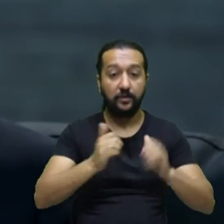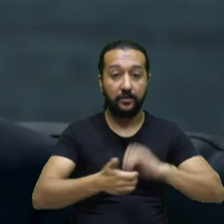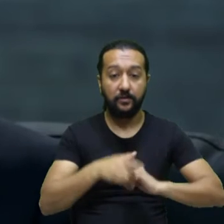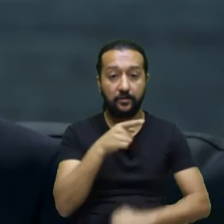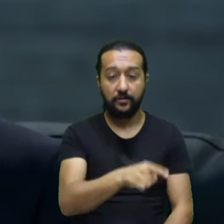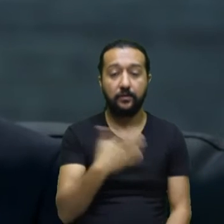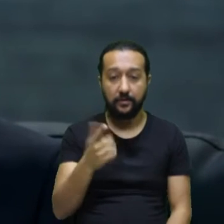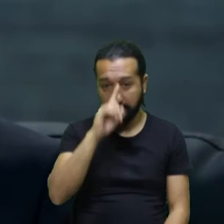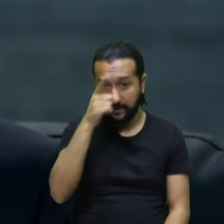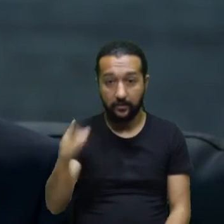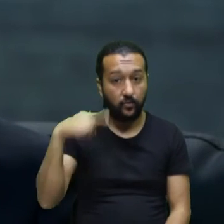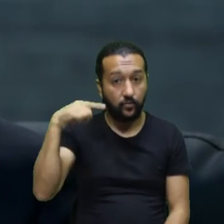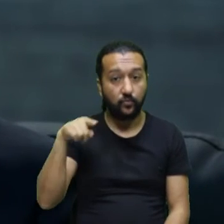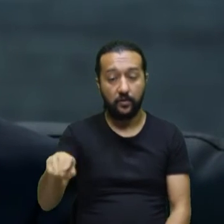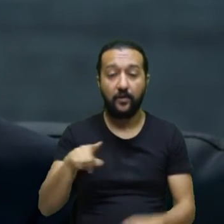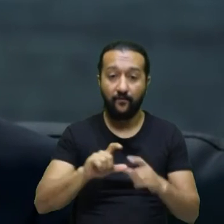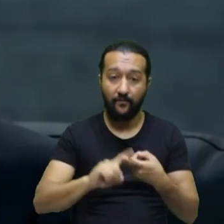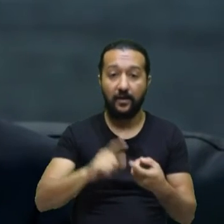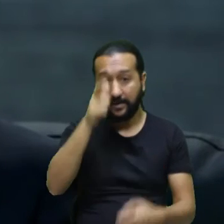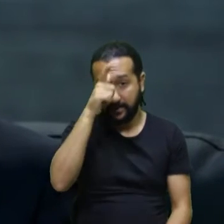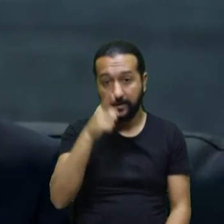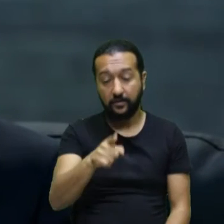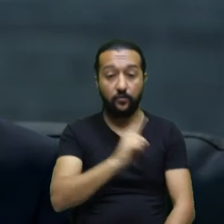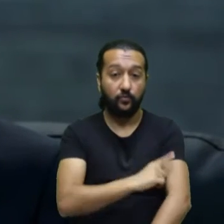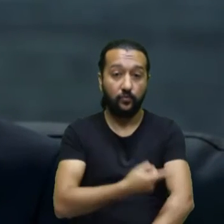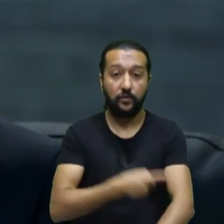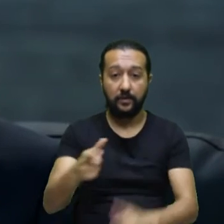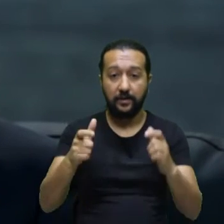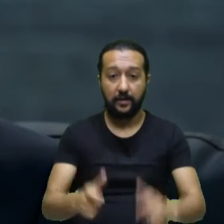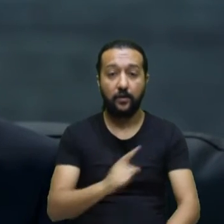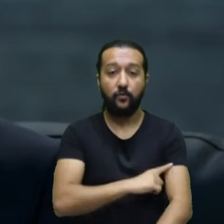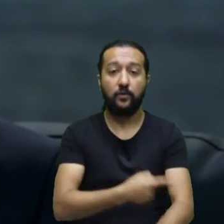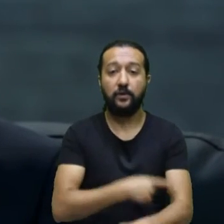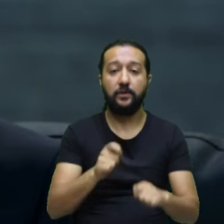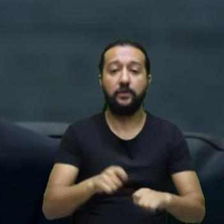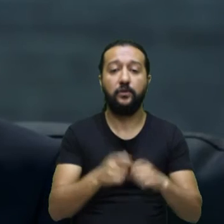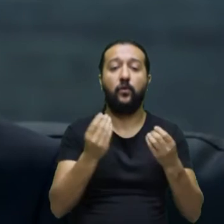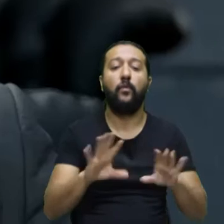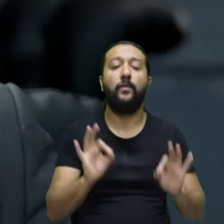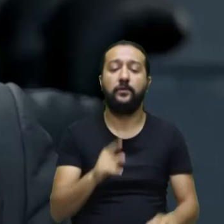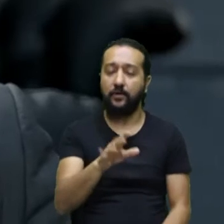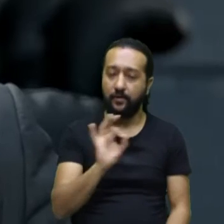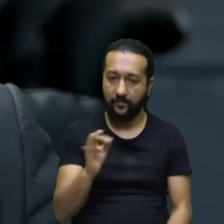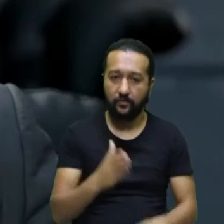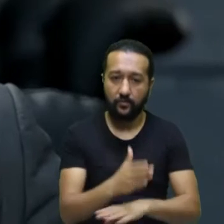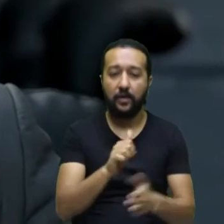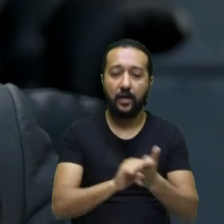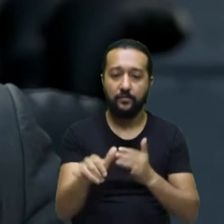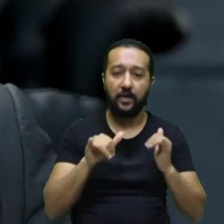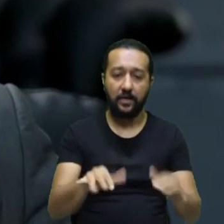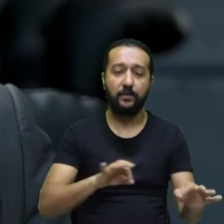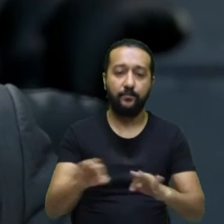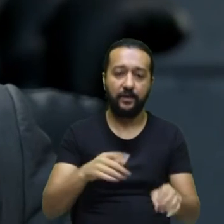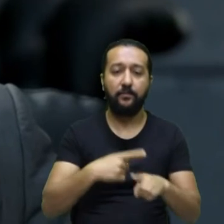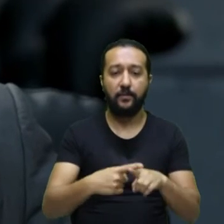teşkilat sadece Suriyeli ya da Iraklı güçlerin, yerel güçlerin işi olamaz. Elbette. Hepsi